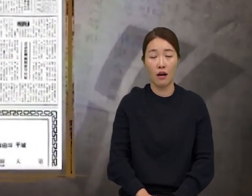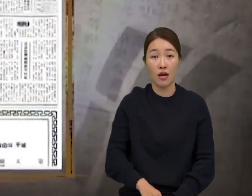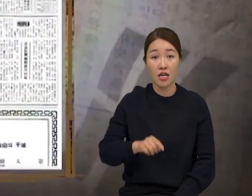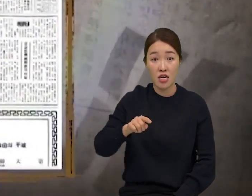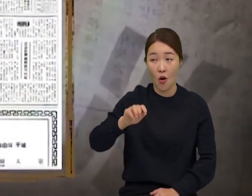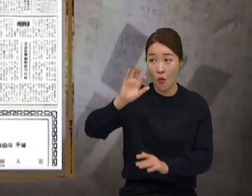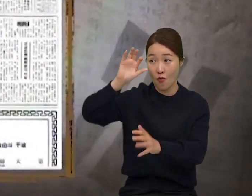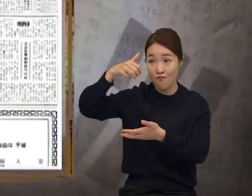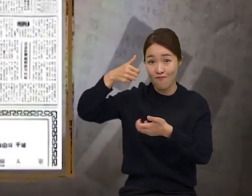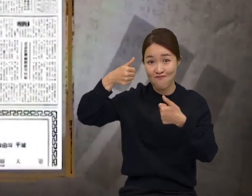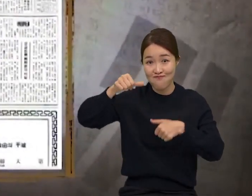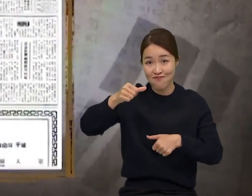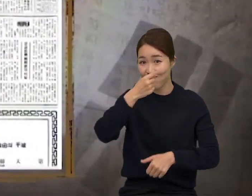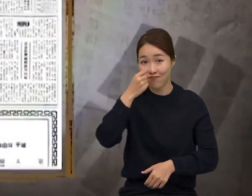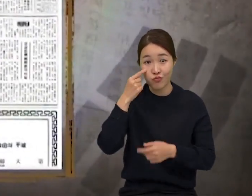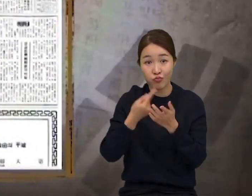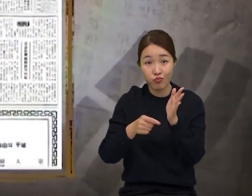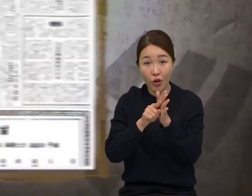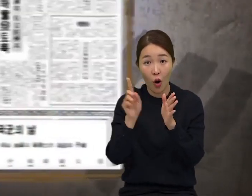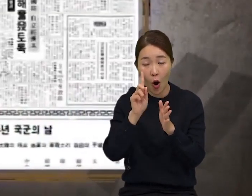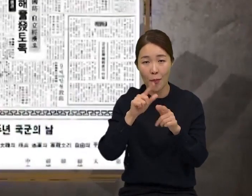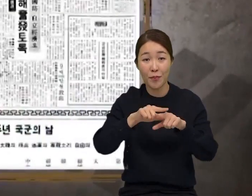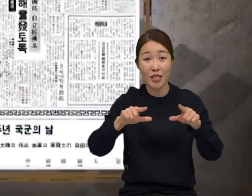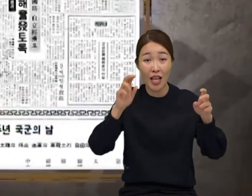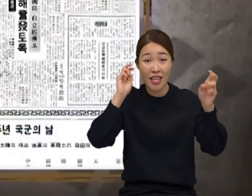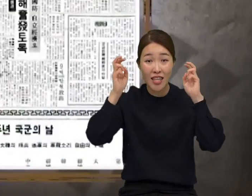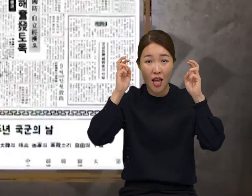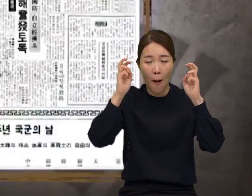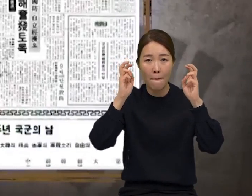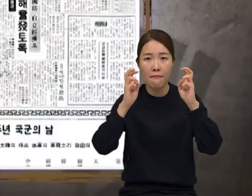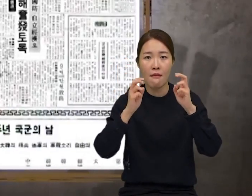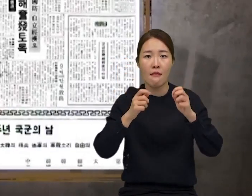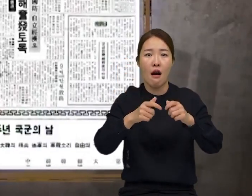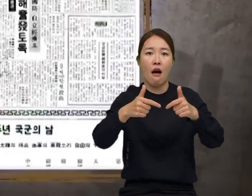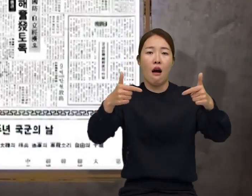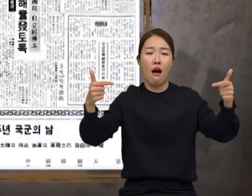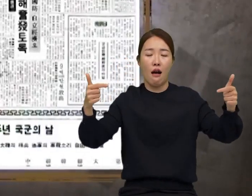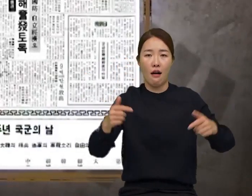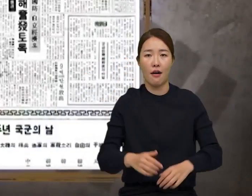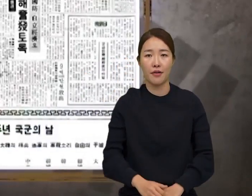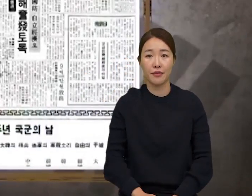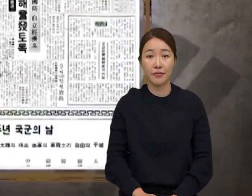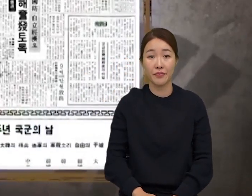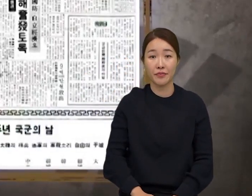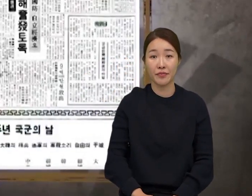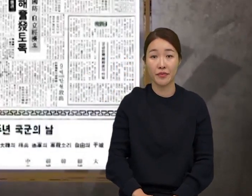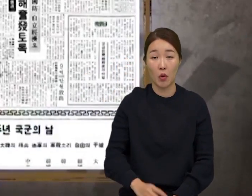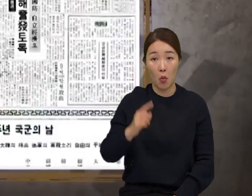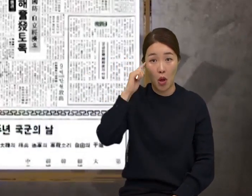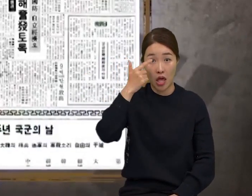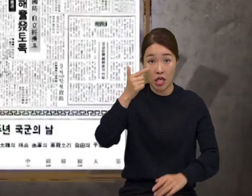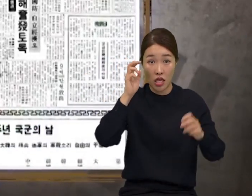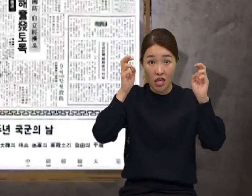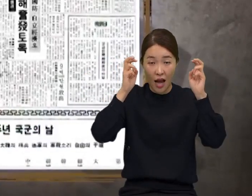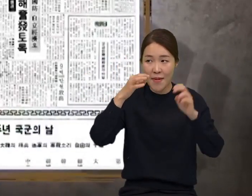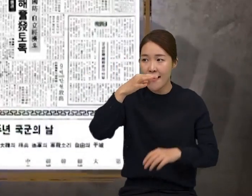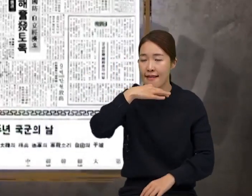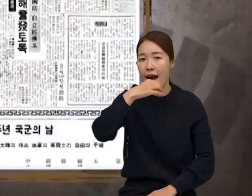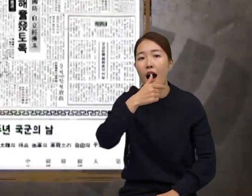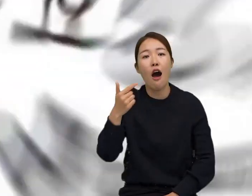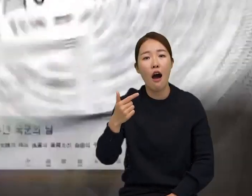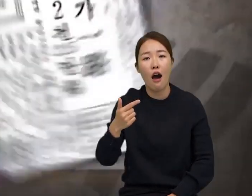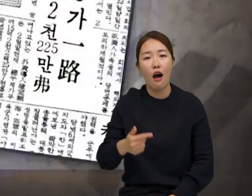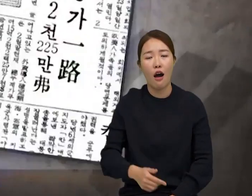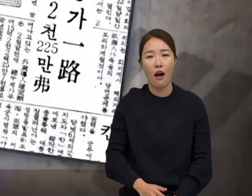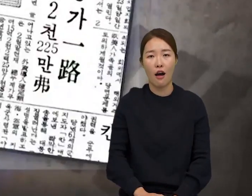외자 도입 승인을 받기 위해 민간 기업들은 줄을 섰다. 외자 도입 승인을 받는 것은 기업의 큰 이익이었기 때문이었다.